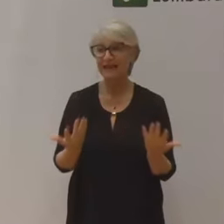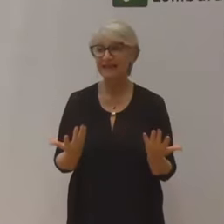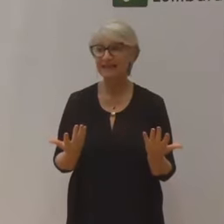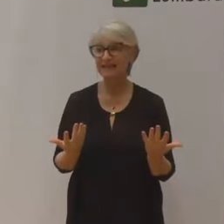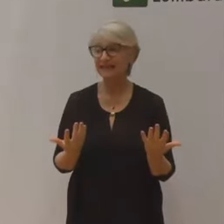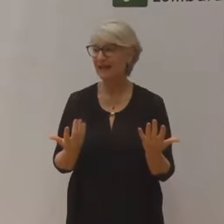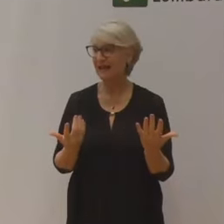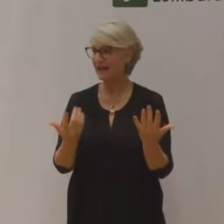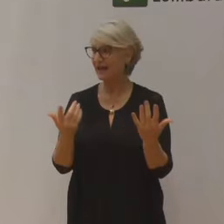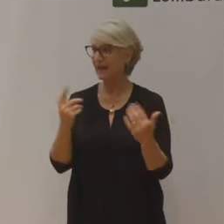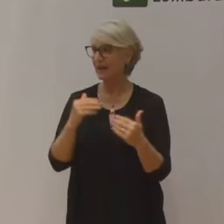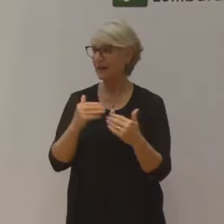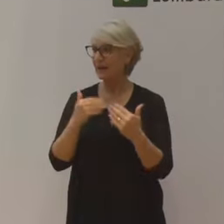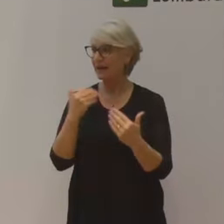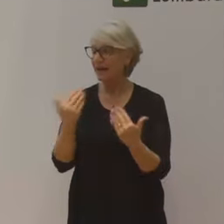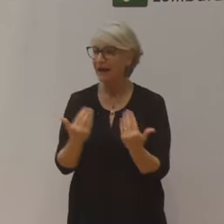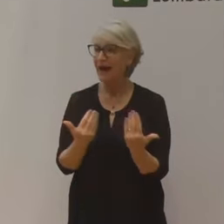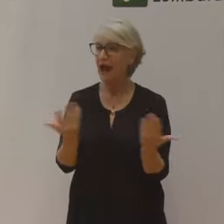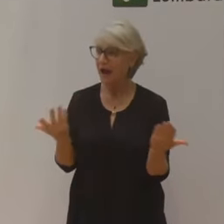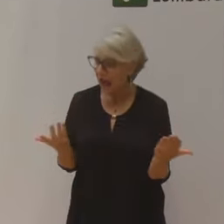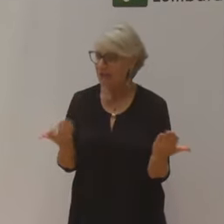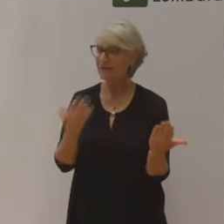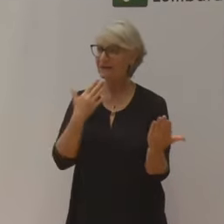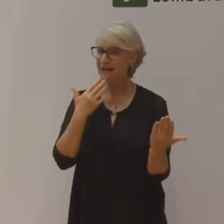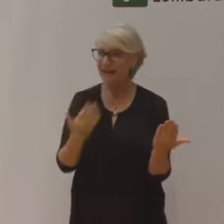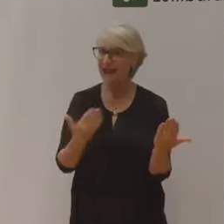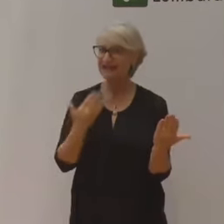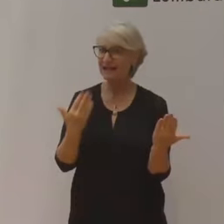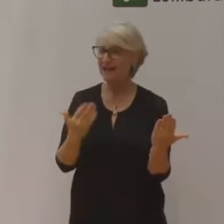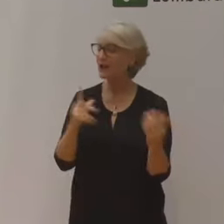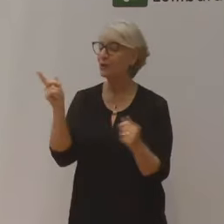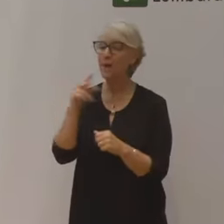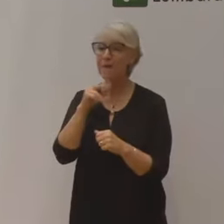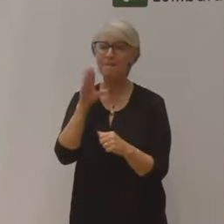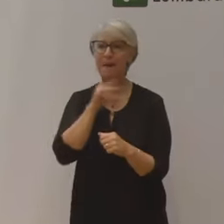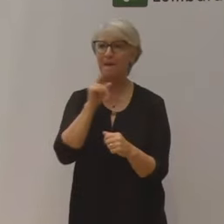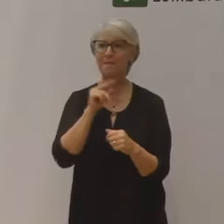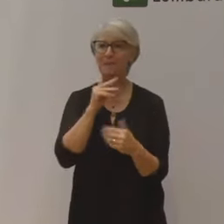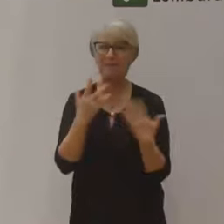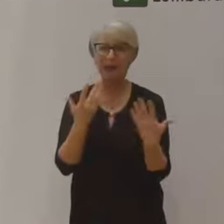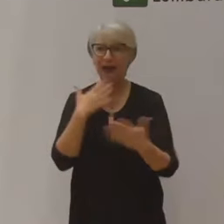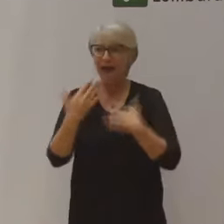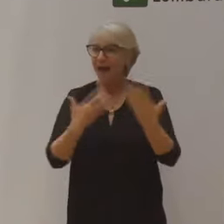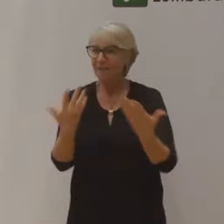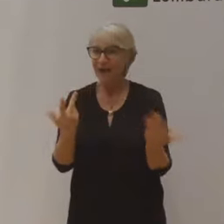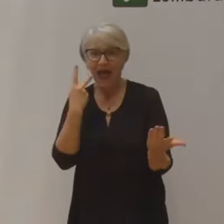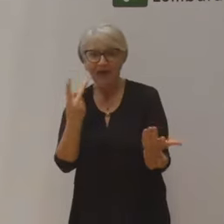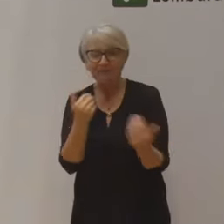sto portando avanti. Caspita, grazie Nicole, non voleva parlare, capito?